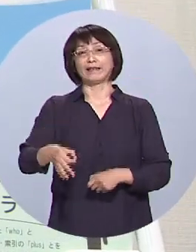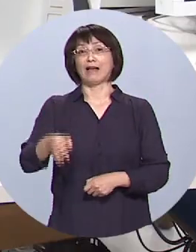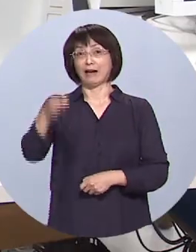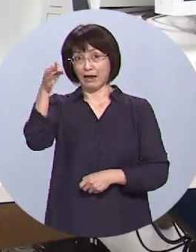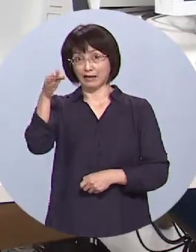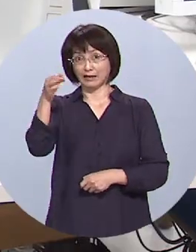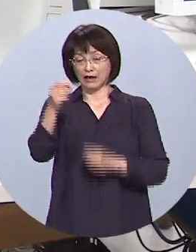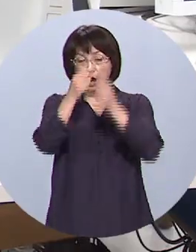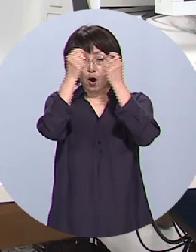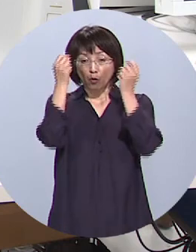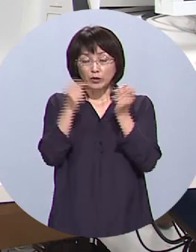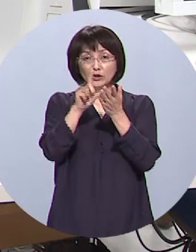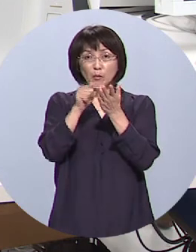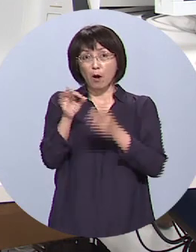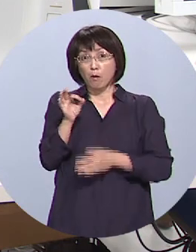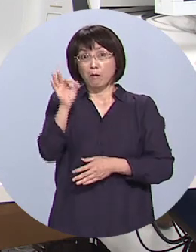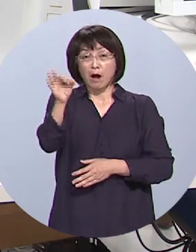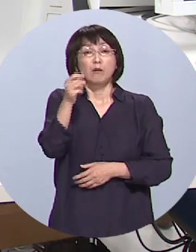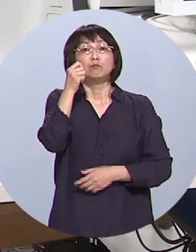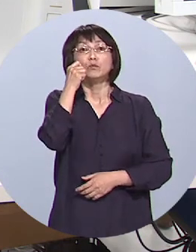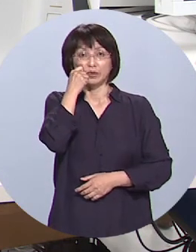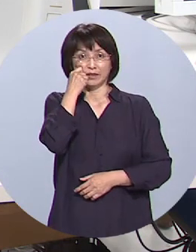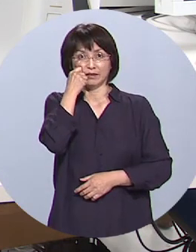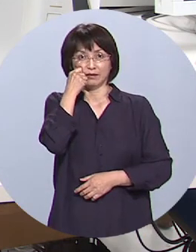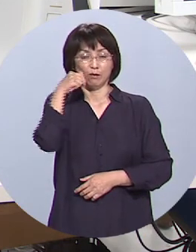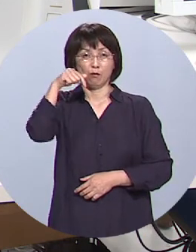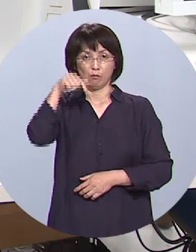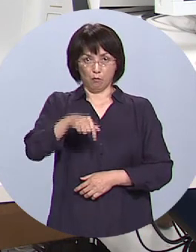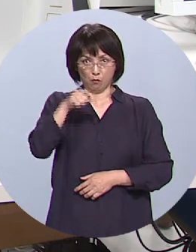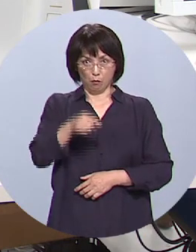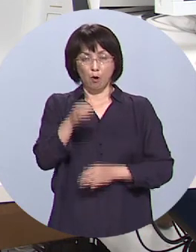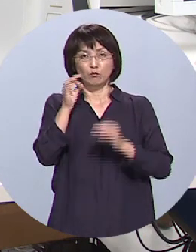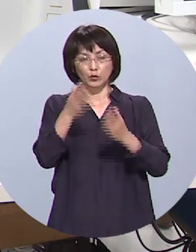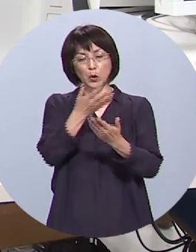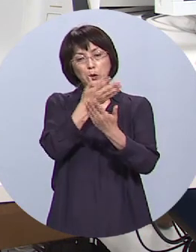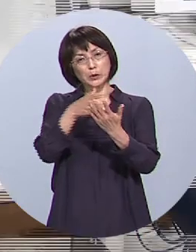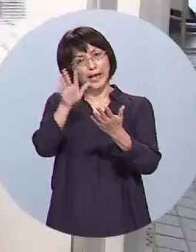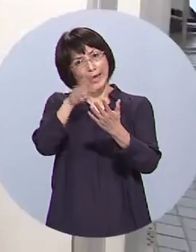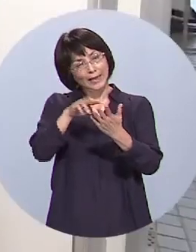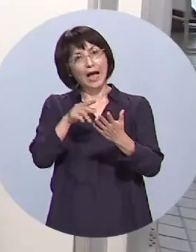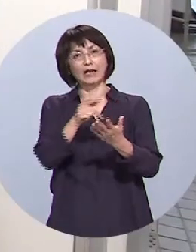利用することが難しいデータベースを無料で使えます。